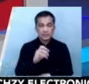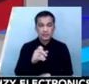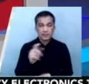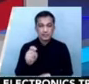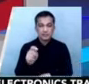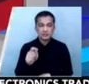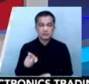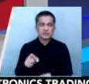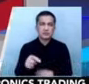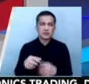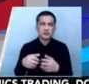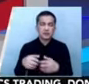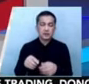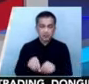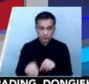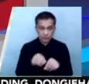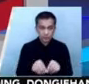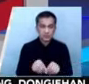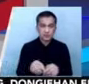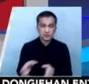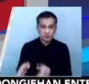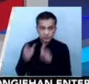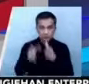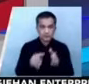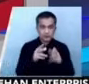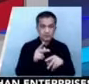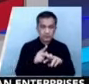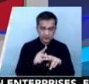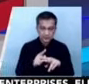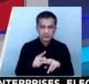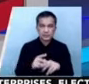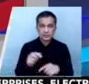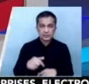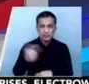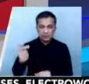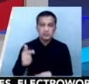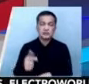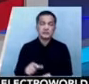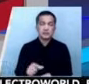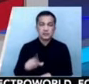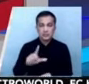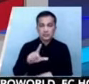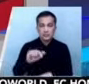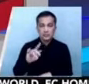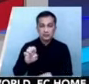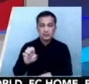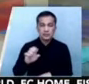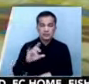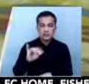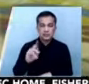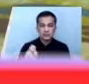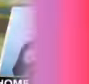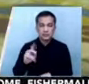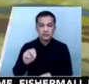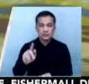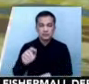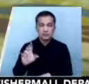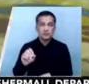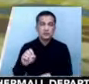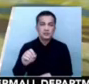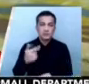Pangasinan at live mula naman sa dupan city nakatutok live si clo ng GMA Regal